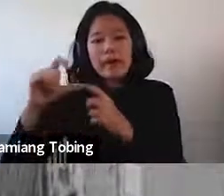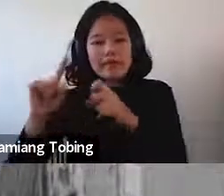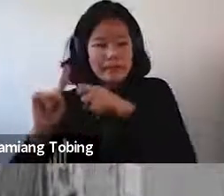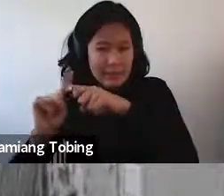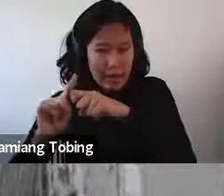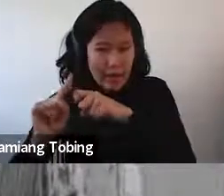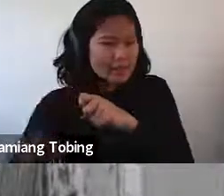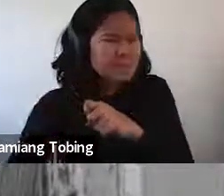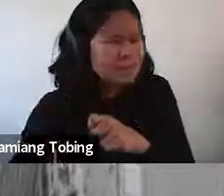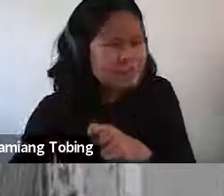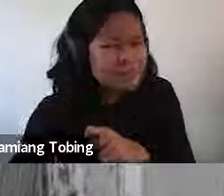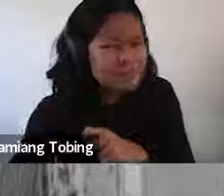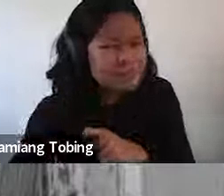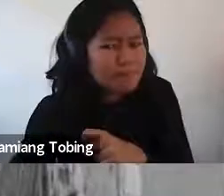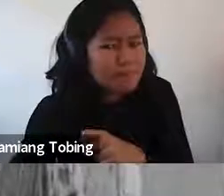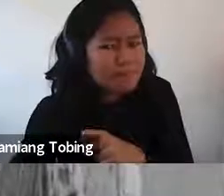BSKK.